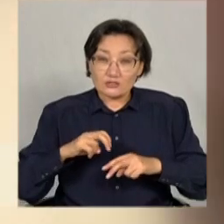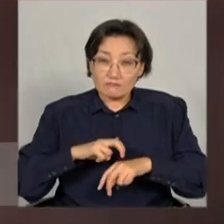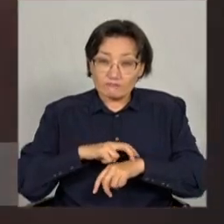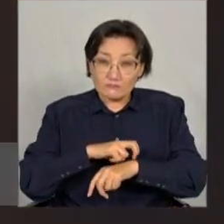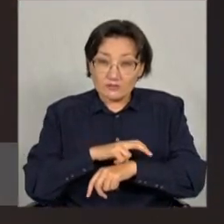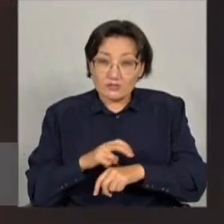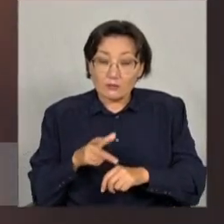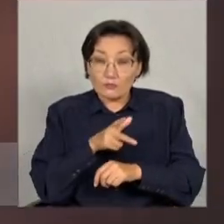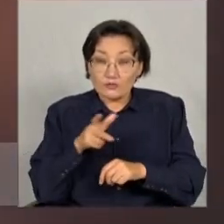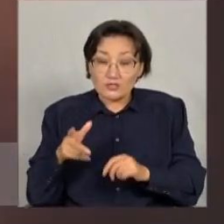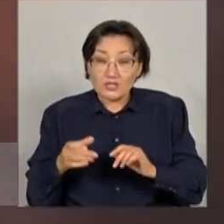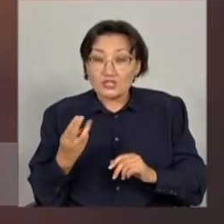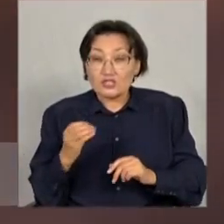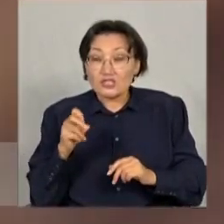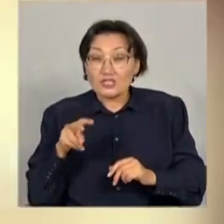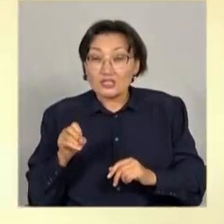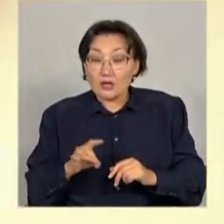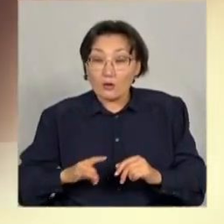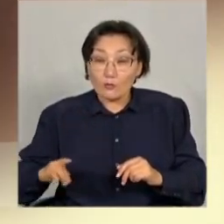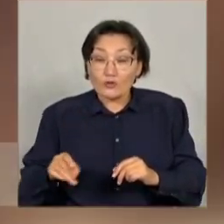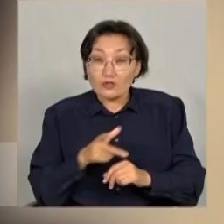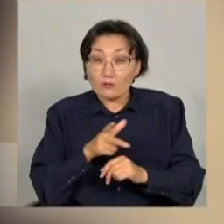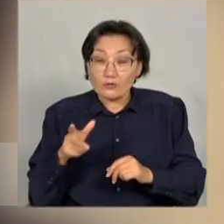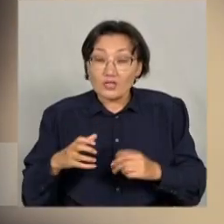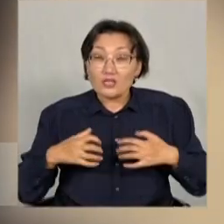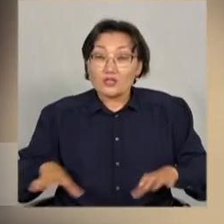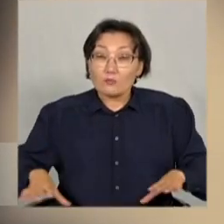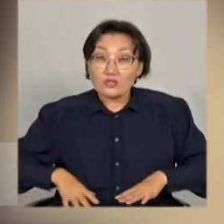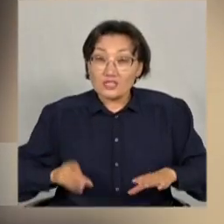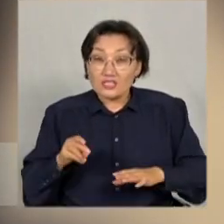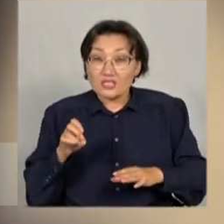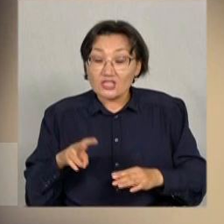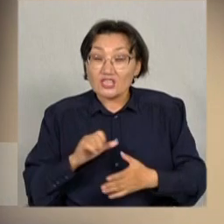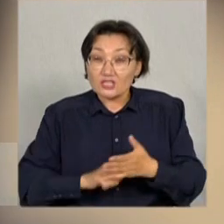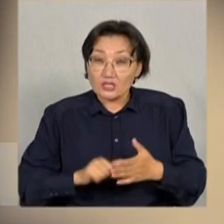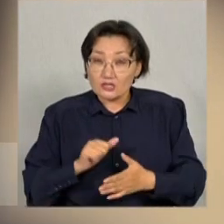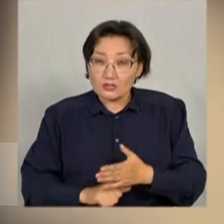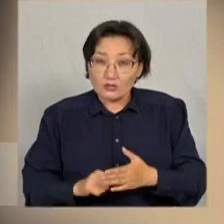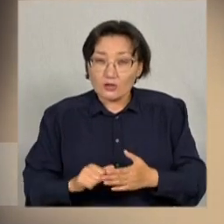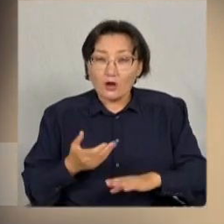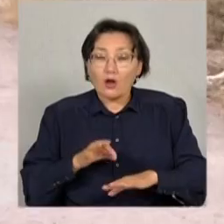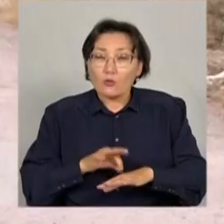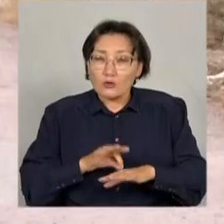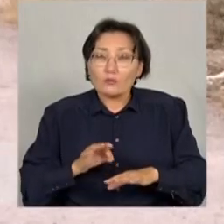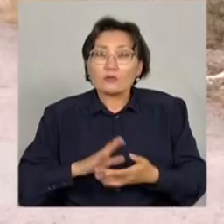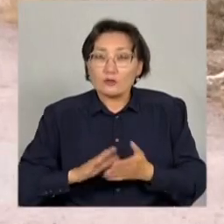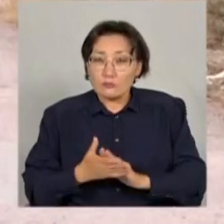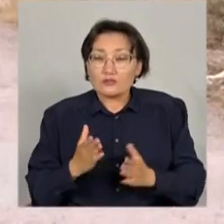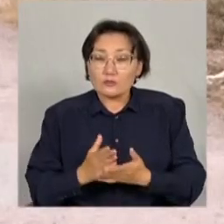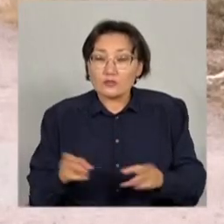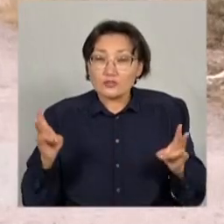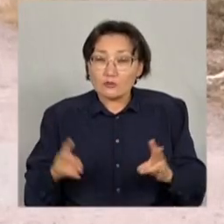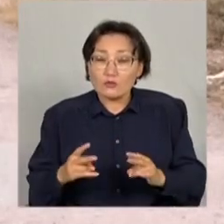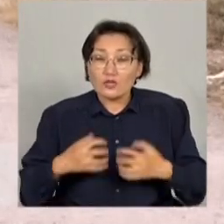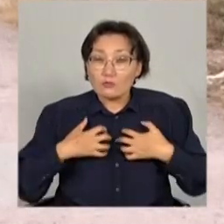Бұл бейне жазба Шиел ауданында түсірілген. Жайылымда жүрген жылқы кененің кесірінен көтерем күйге түскені көрініп тұр. Зиянкес төрт